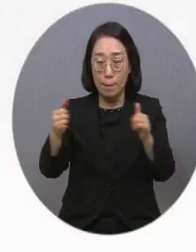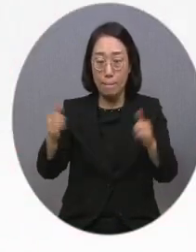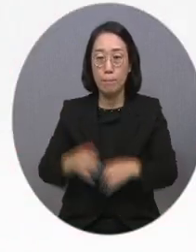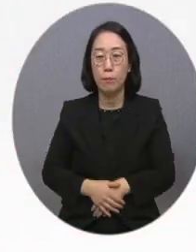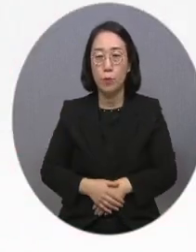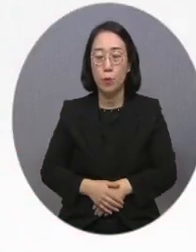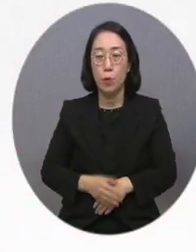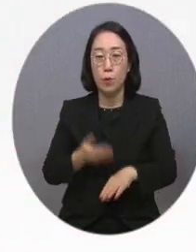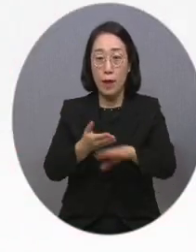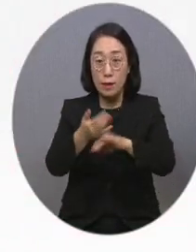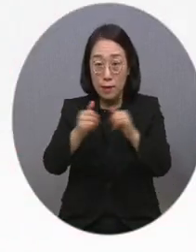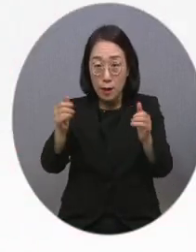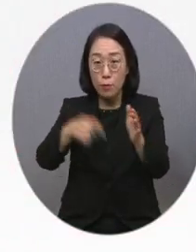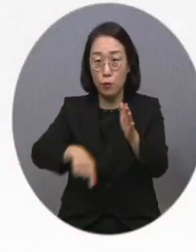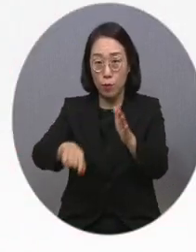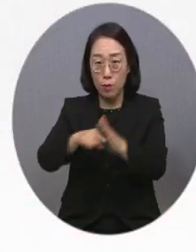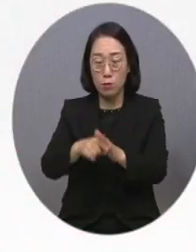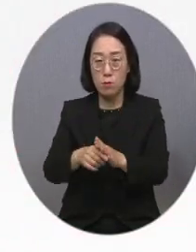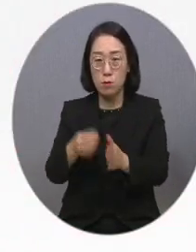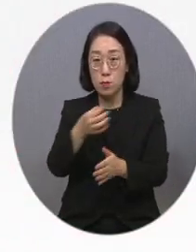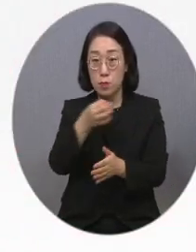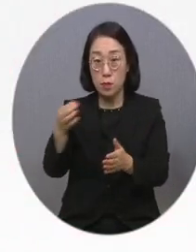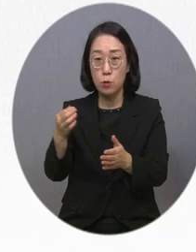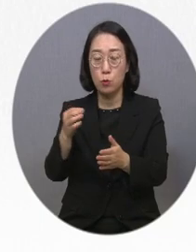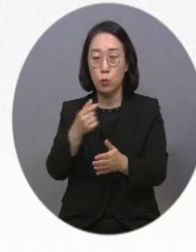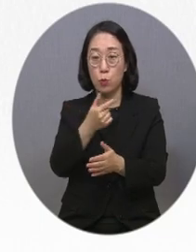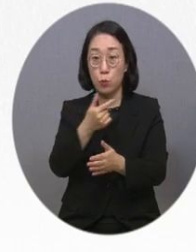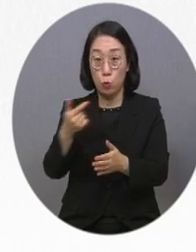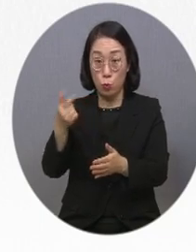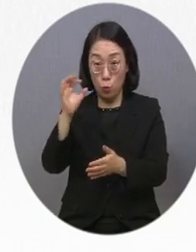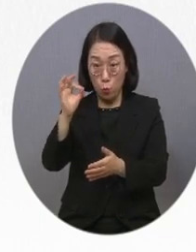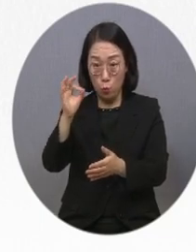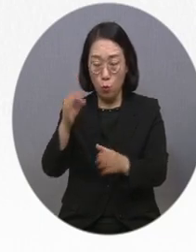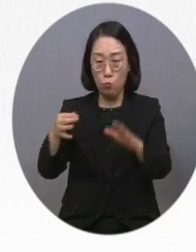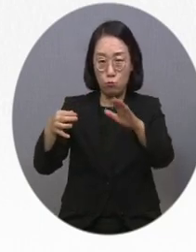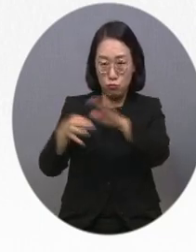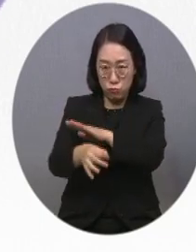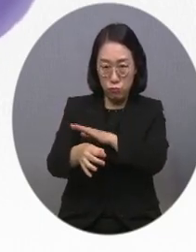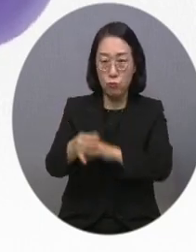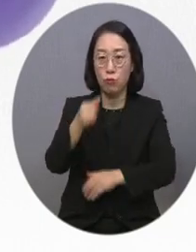이웃을 위해 아낌없이 고액을 기부해 주시는 분들,